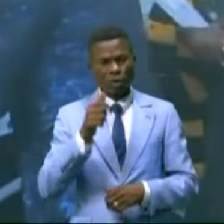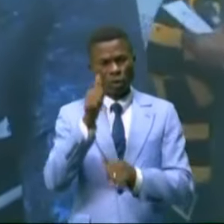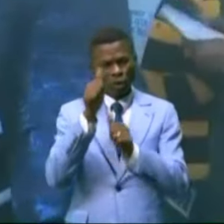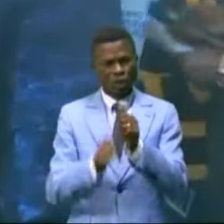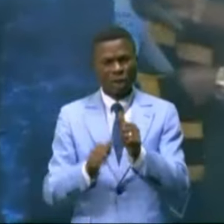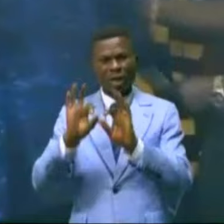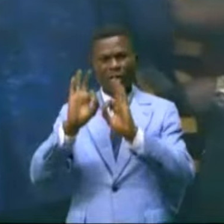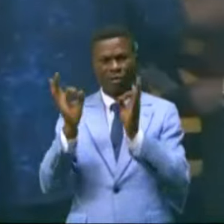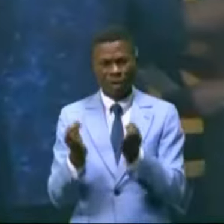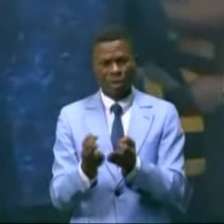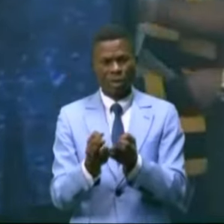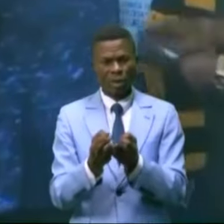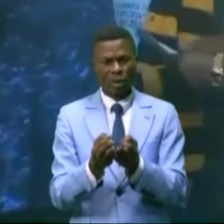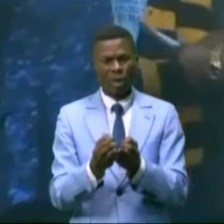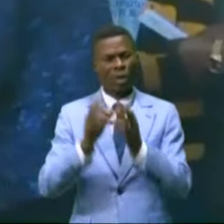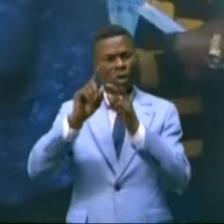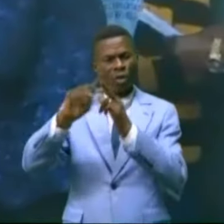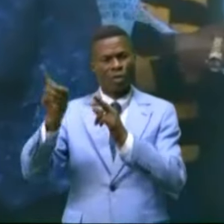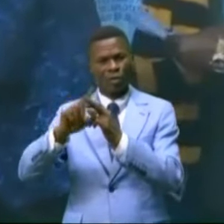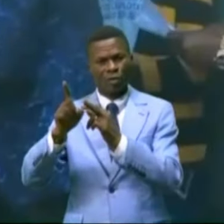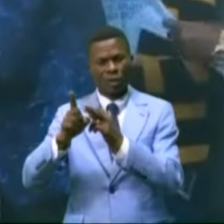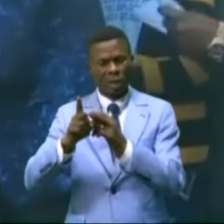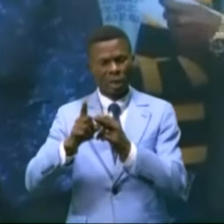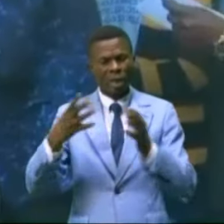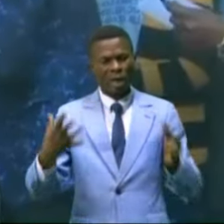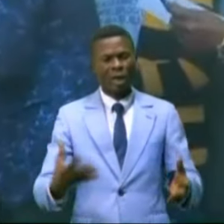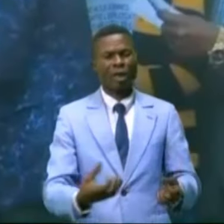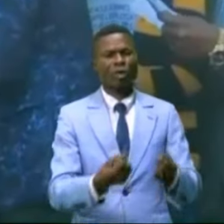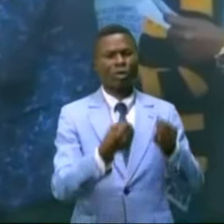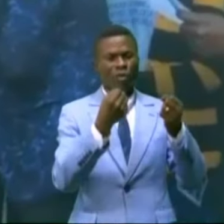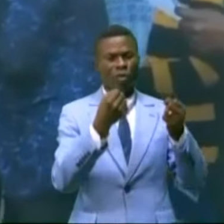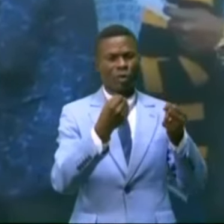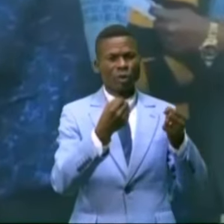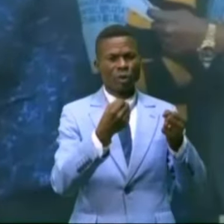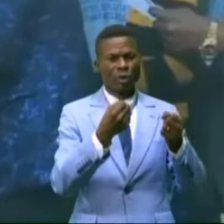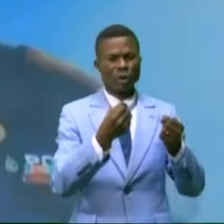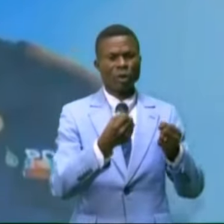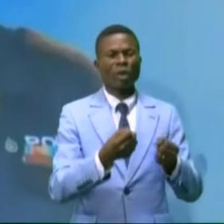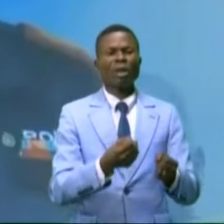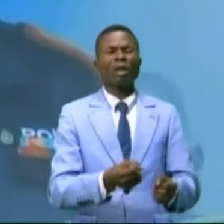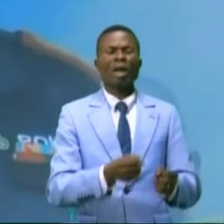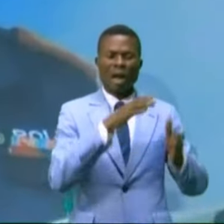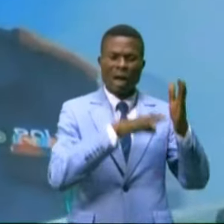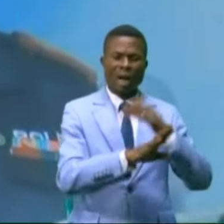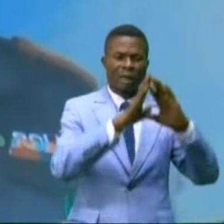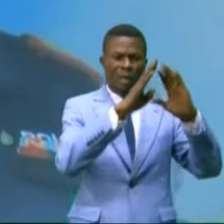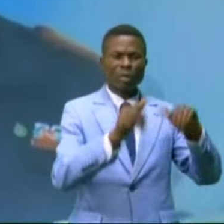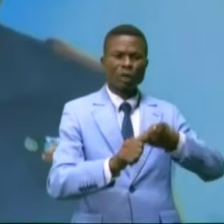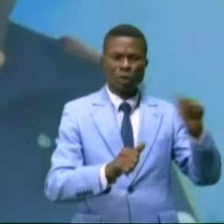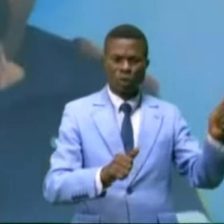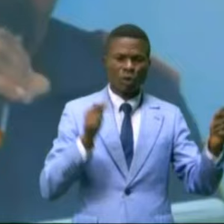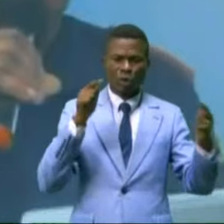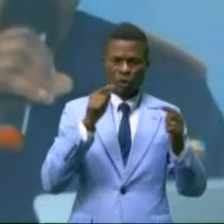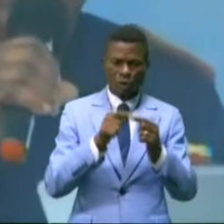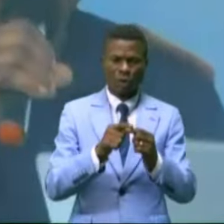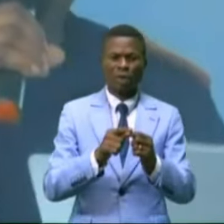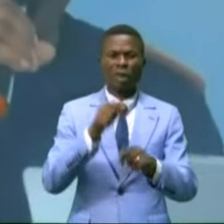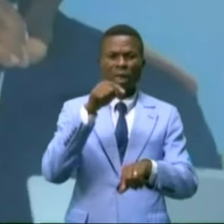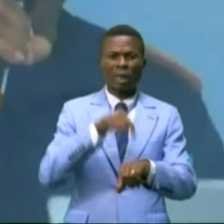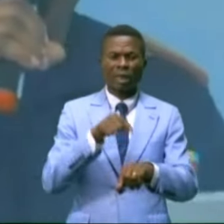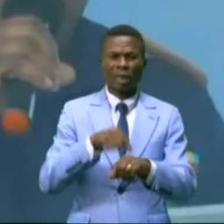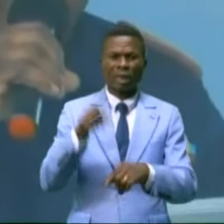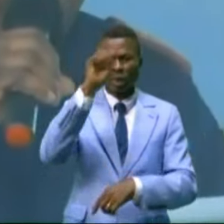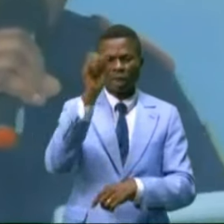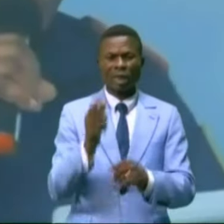famille déplacée puisse retrouver faire la remise des autres maisons jusqu'au 20 avril